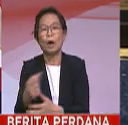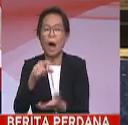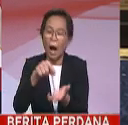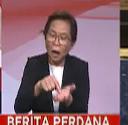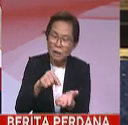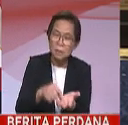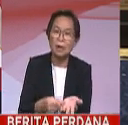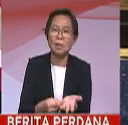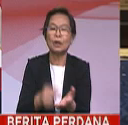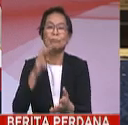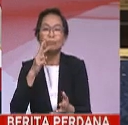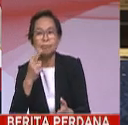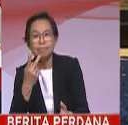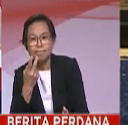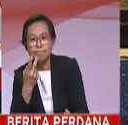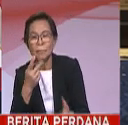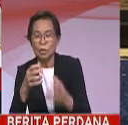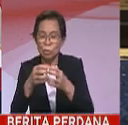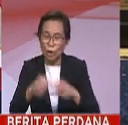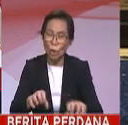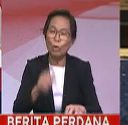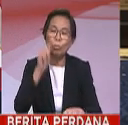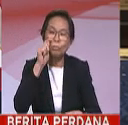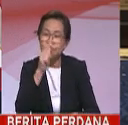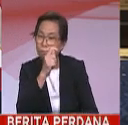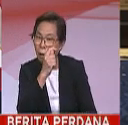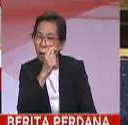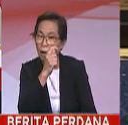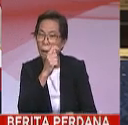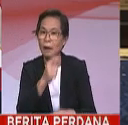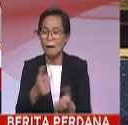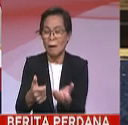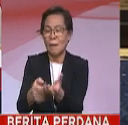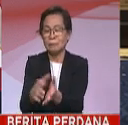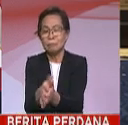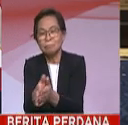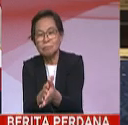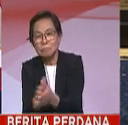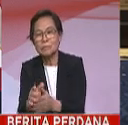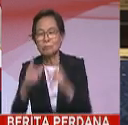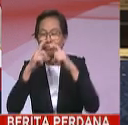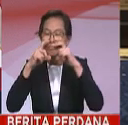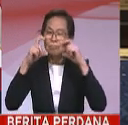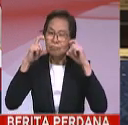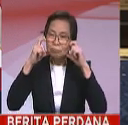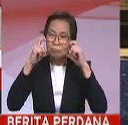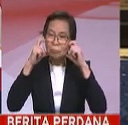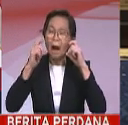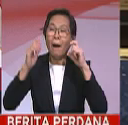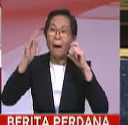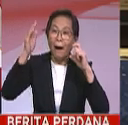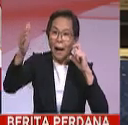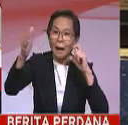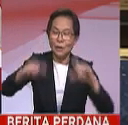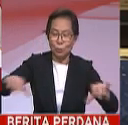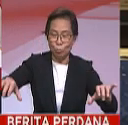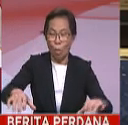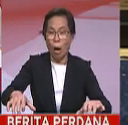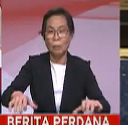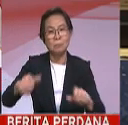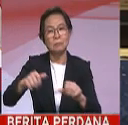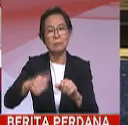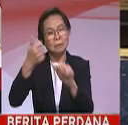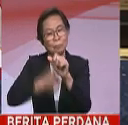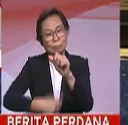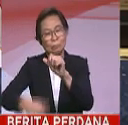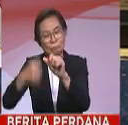ayam, sayur-sayuran, telur, bawang, hand sanitizer, pelitup muka akan dilakukan